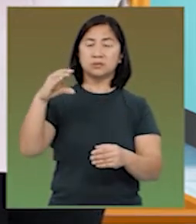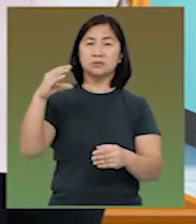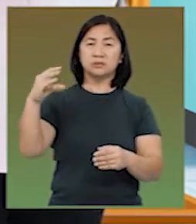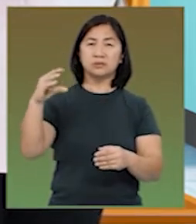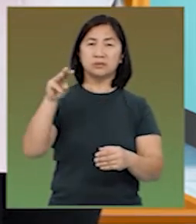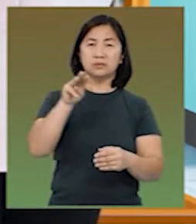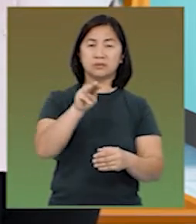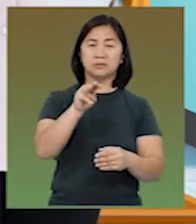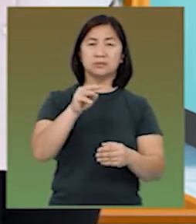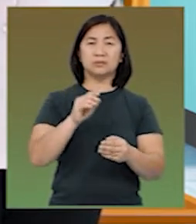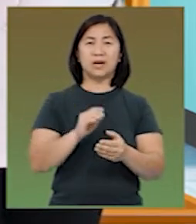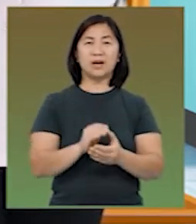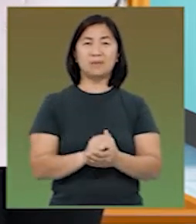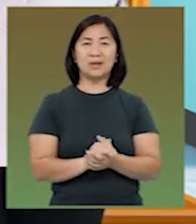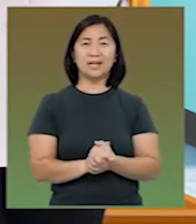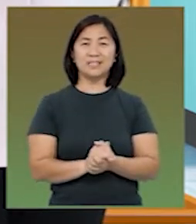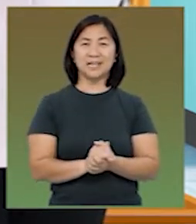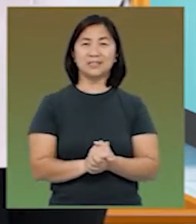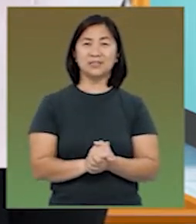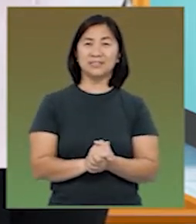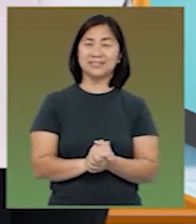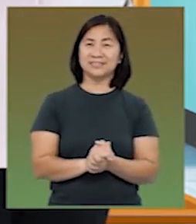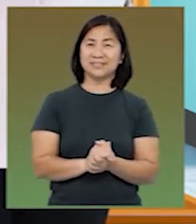1,200 centimeters.